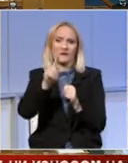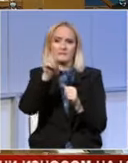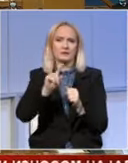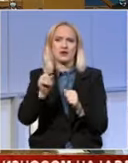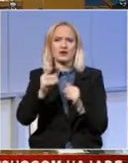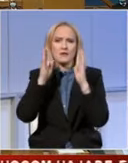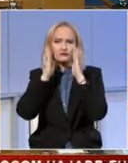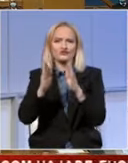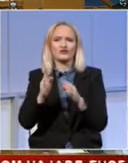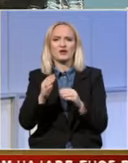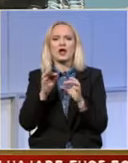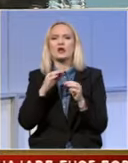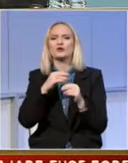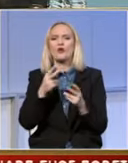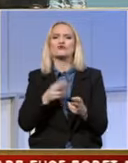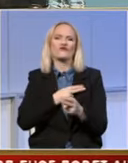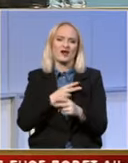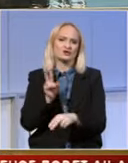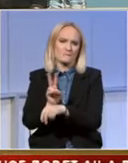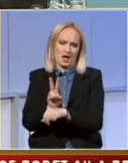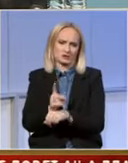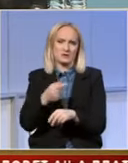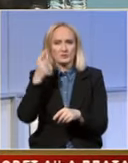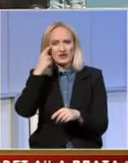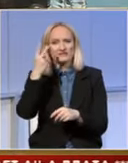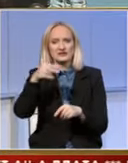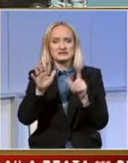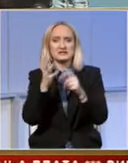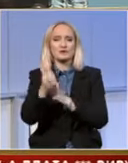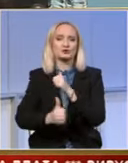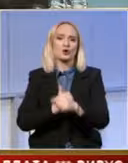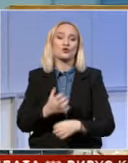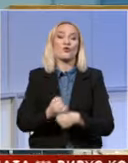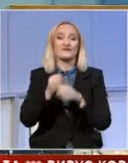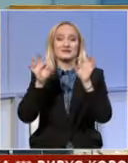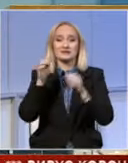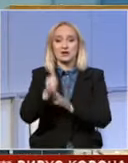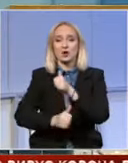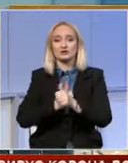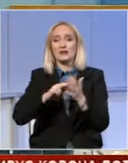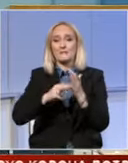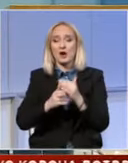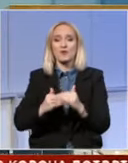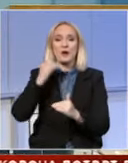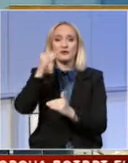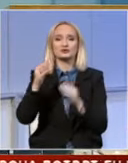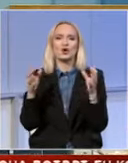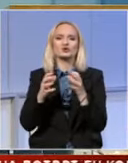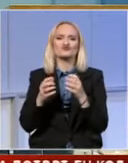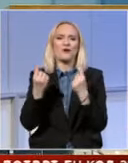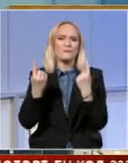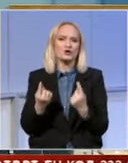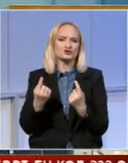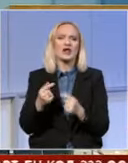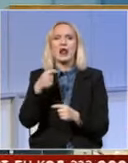nije posvećena odgovarajuća pažnja. Podsjećaju da je 2017. usvojena 10-godišnja strategija unapređenja društvenog položaja